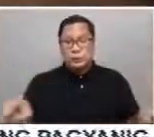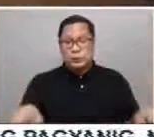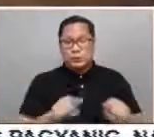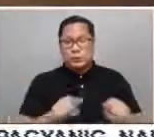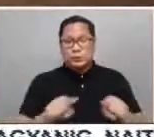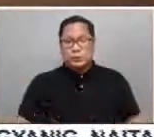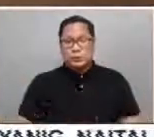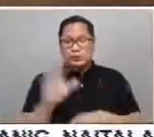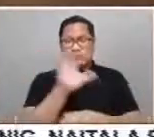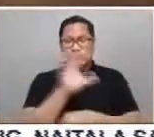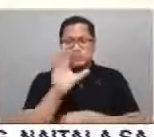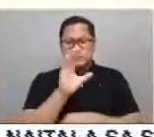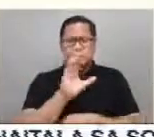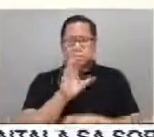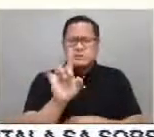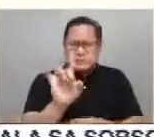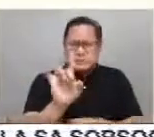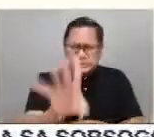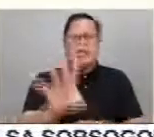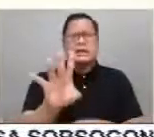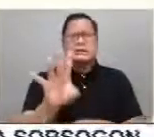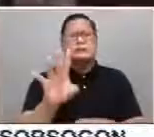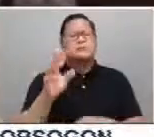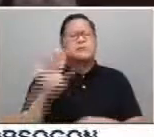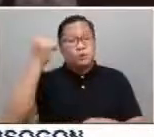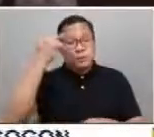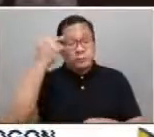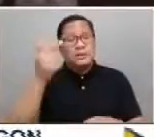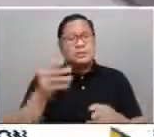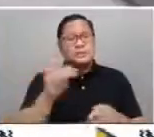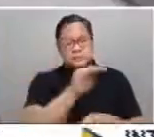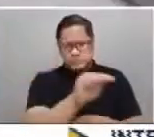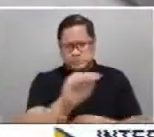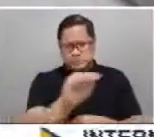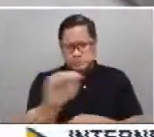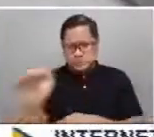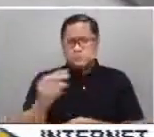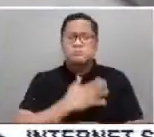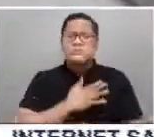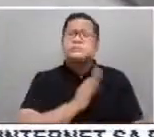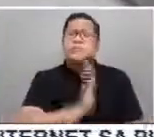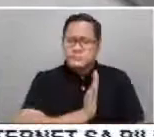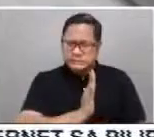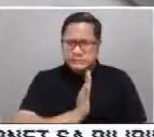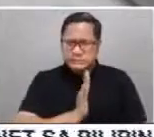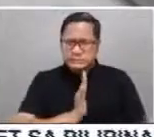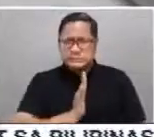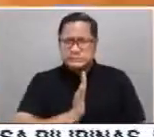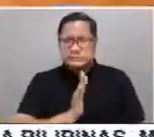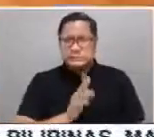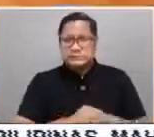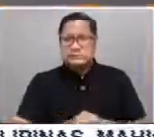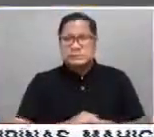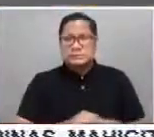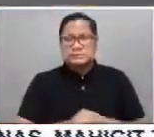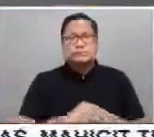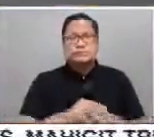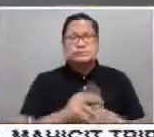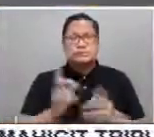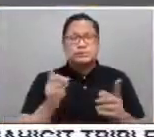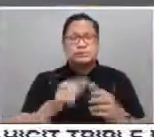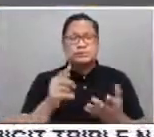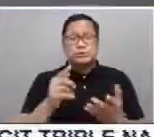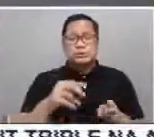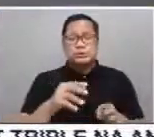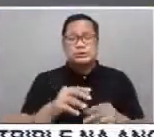tanggapin ang mga pasyente at babayaran na lamang sila ng mga otoridad. Sa ngayon, kasabay ng pinaigting na hakbang ng pamahalaan para